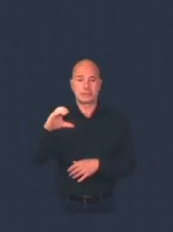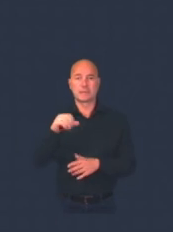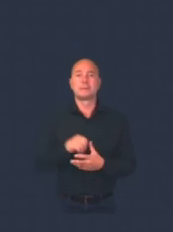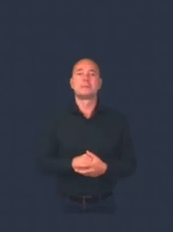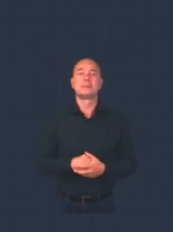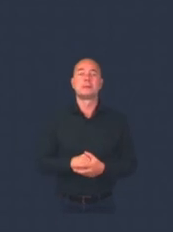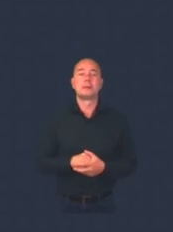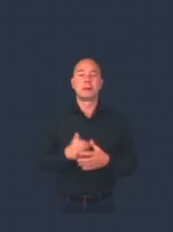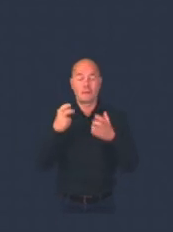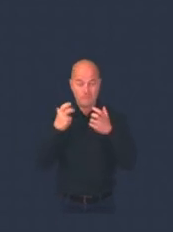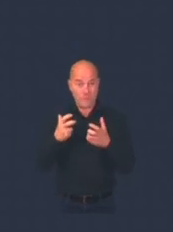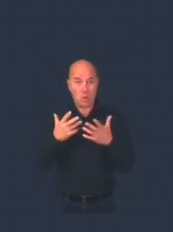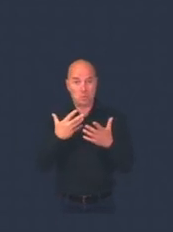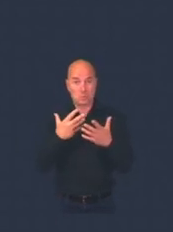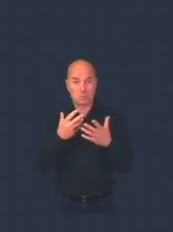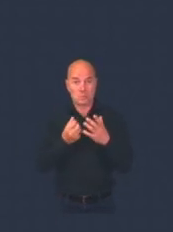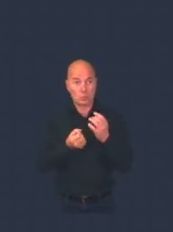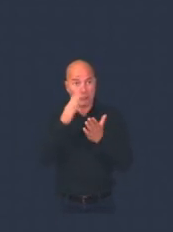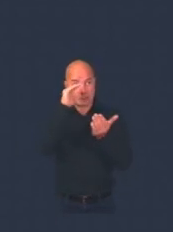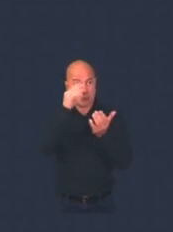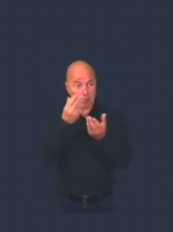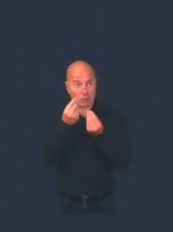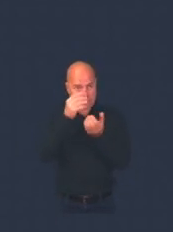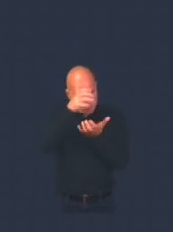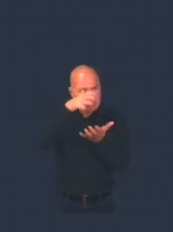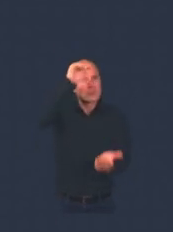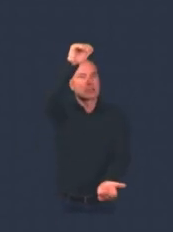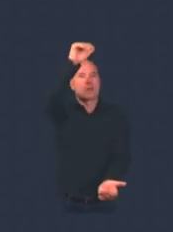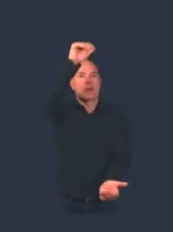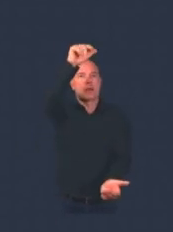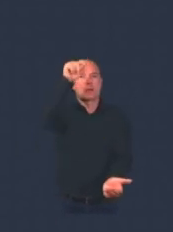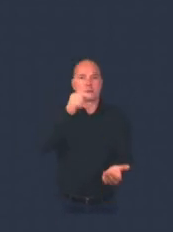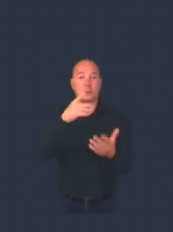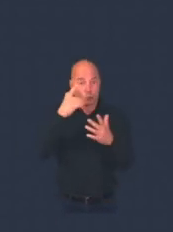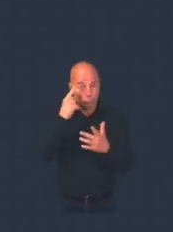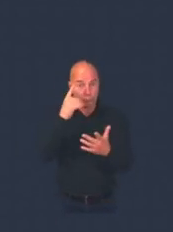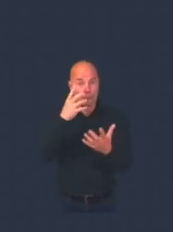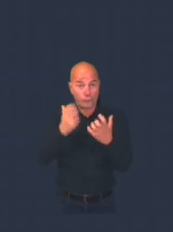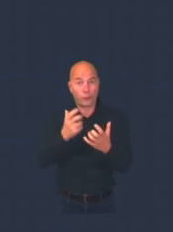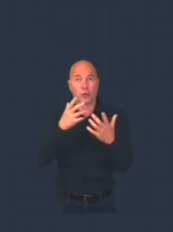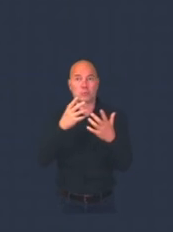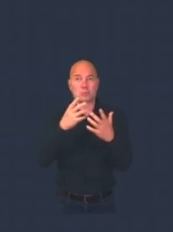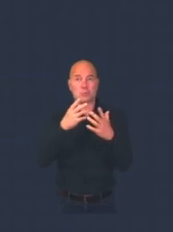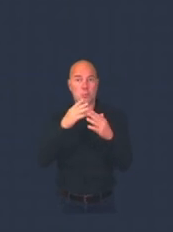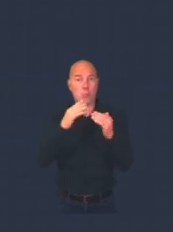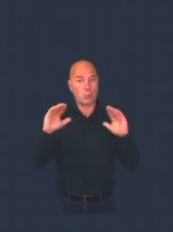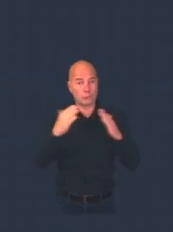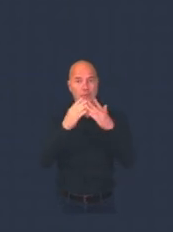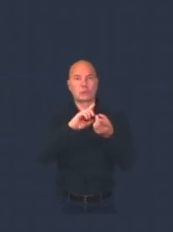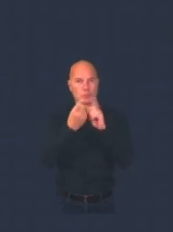vivre ce nouvel espoir pour qu'Auvergne-Rhône-Alpes devienne la première région durable d'Europe. Nous vous proposons une